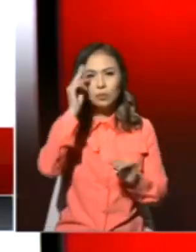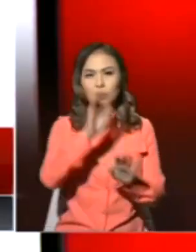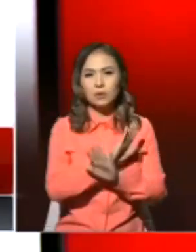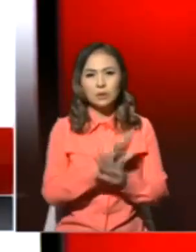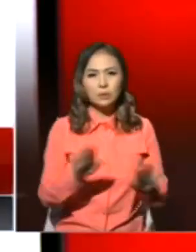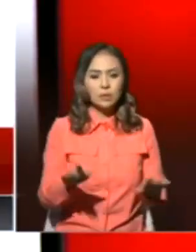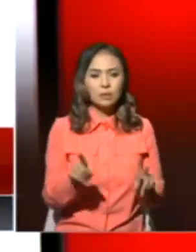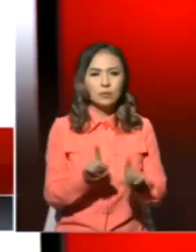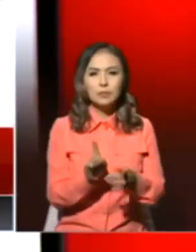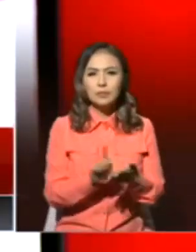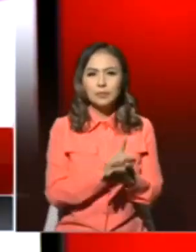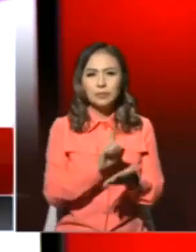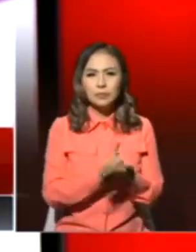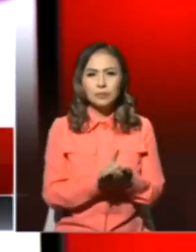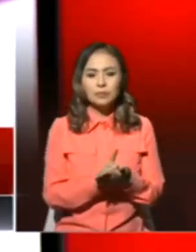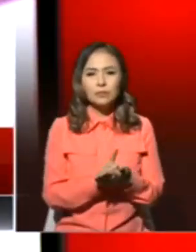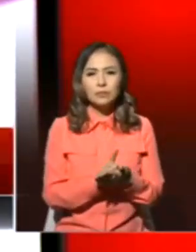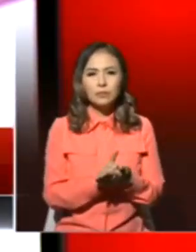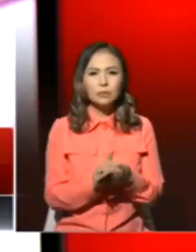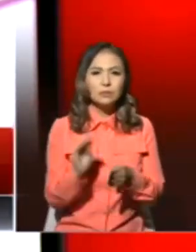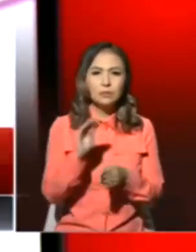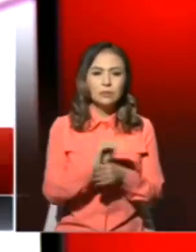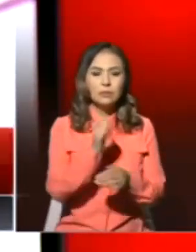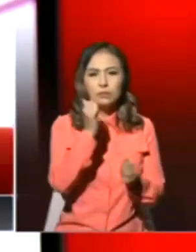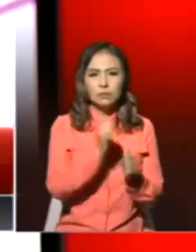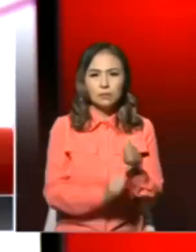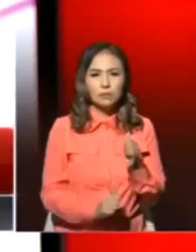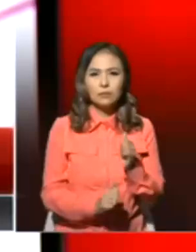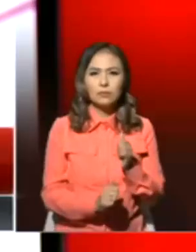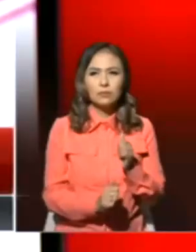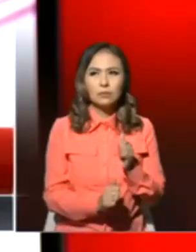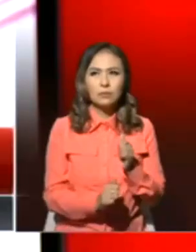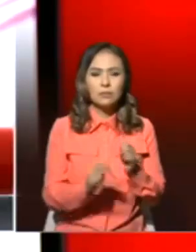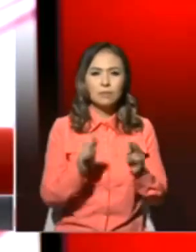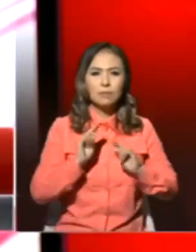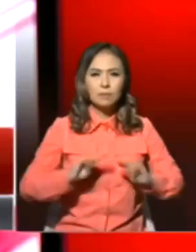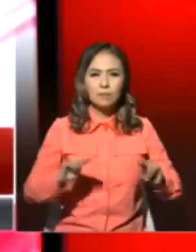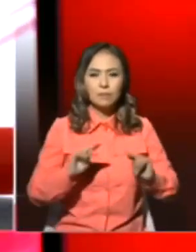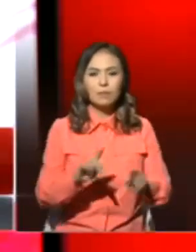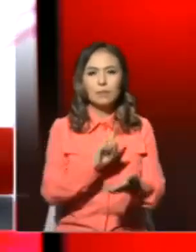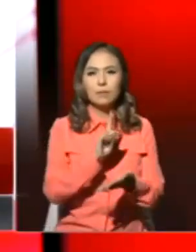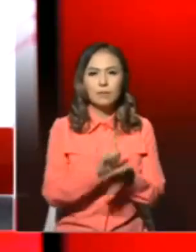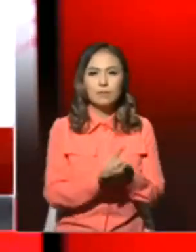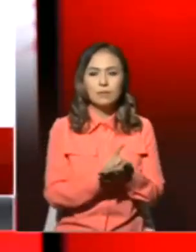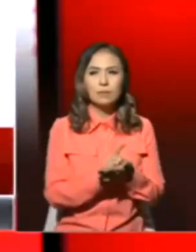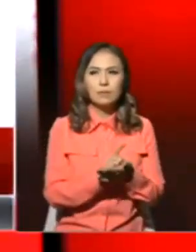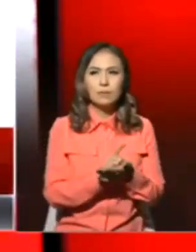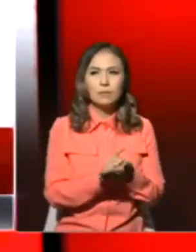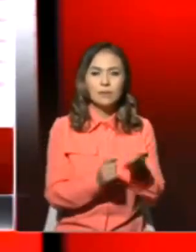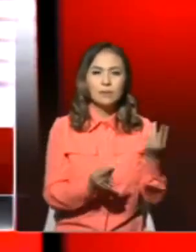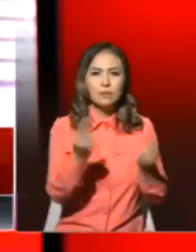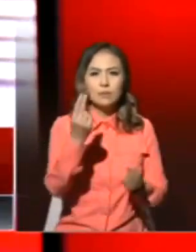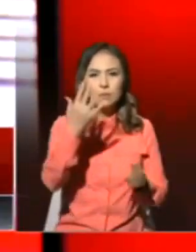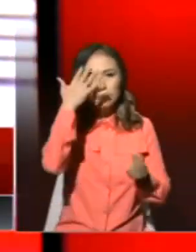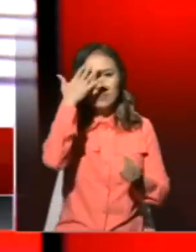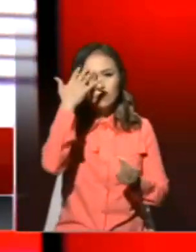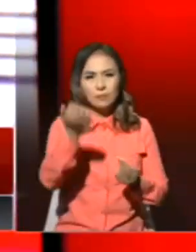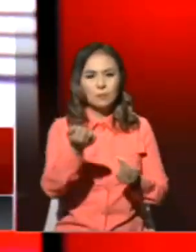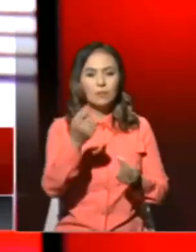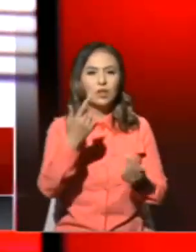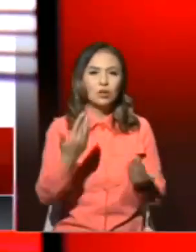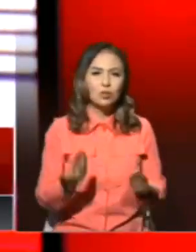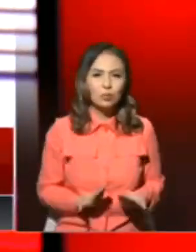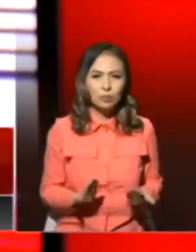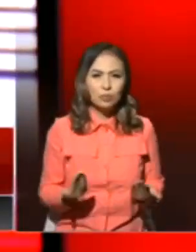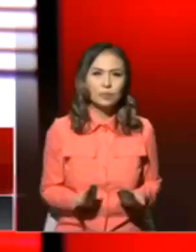керек. Сонымен қатар әрбір жаңағы педагог мектеп қабырғасындағы осы құмар ойынның адам